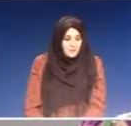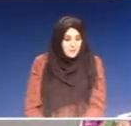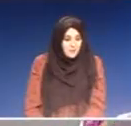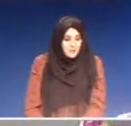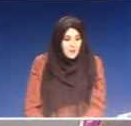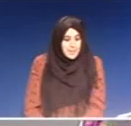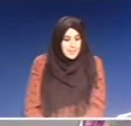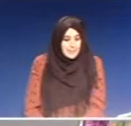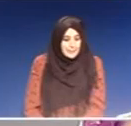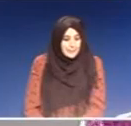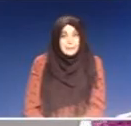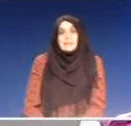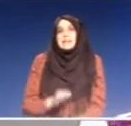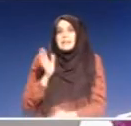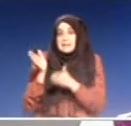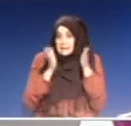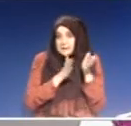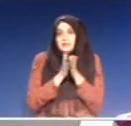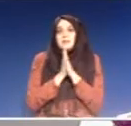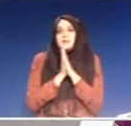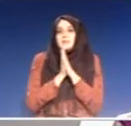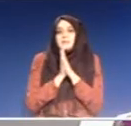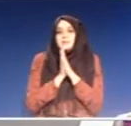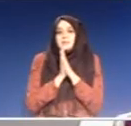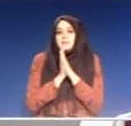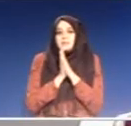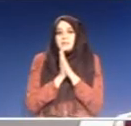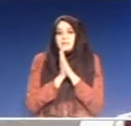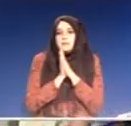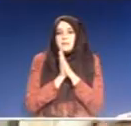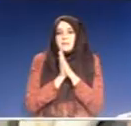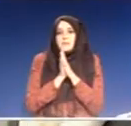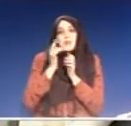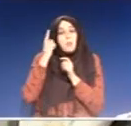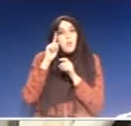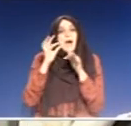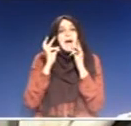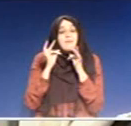أن نعود إلى ربح من تيزي وزو، وأنت تتحدث على ضرورة